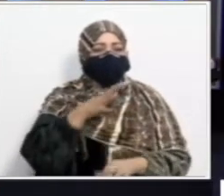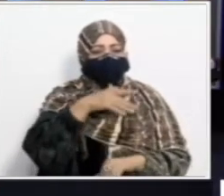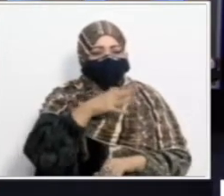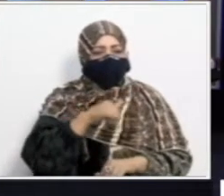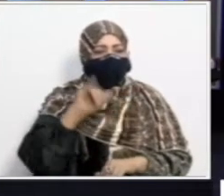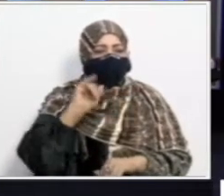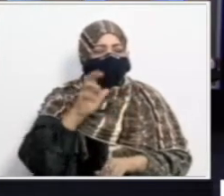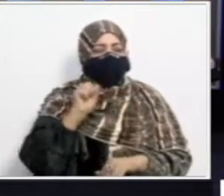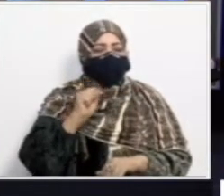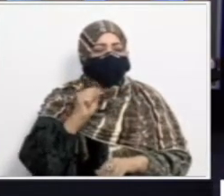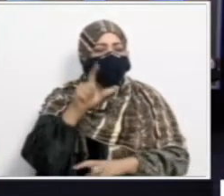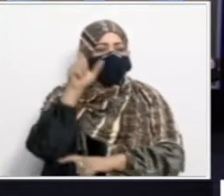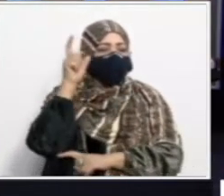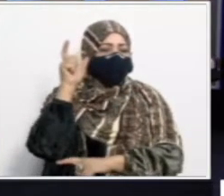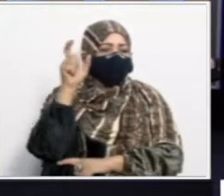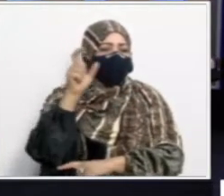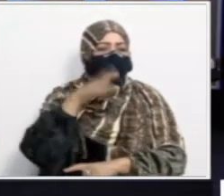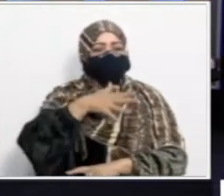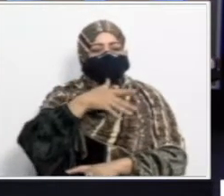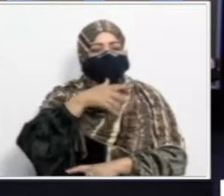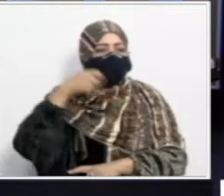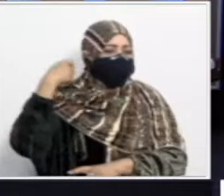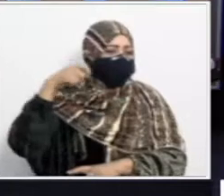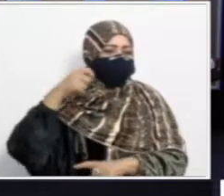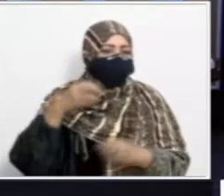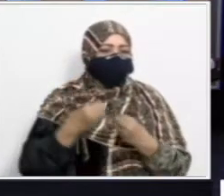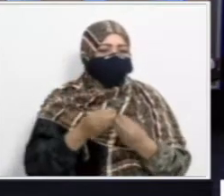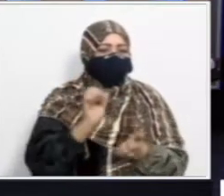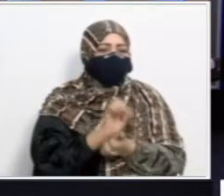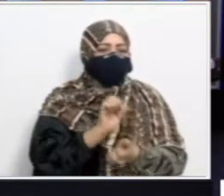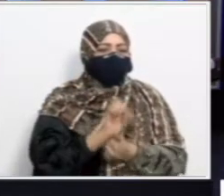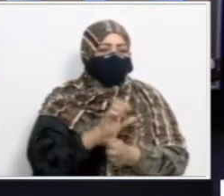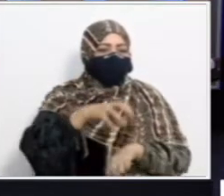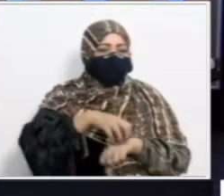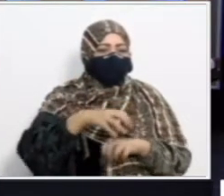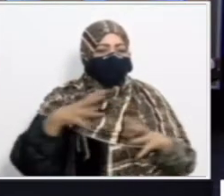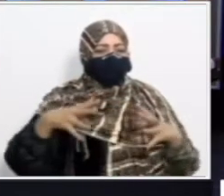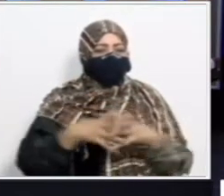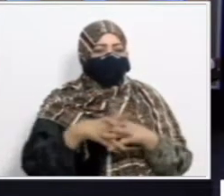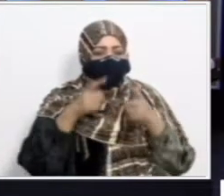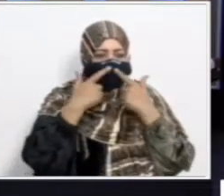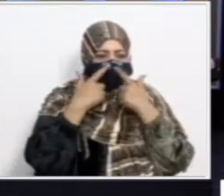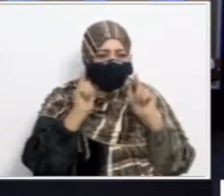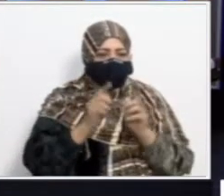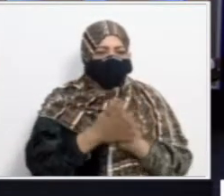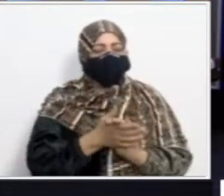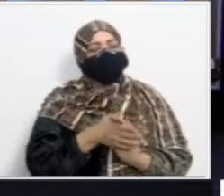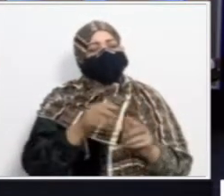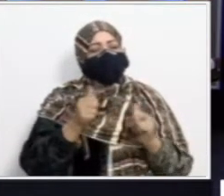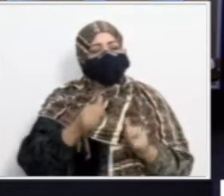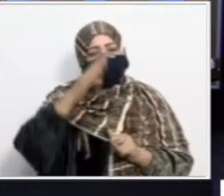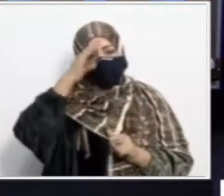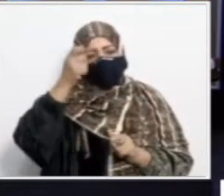ربي يبارك لكم فيه ويصلح بكم إن شاء الله يا أخ مبروك، تفضل. يا رب العالمين يا شيخ، يا شيخ نبو نشكر جهة